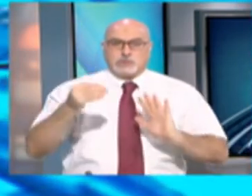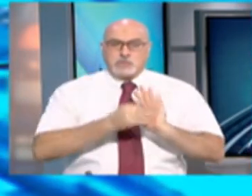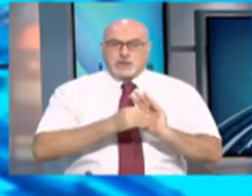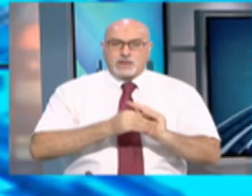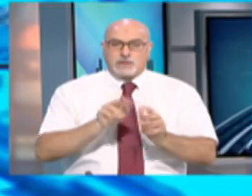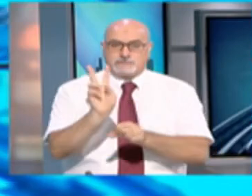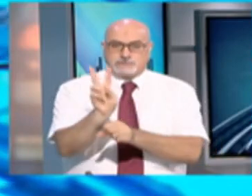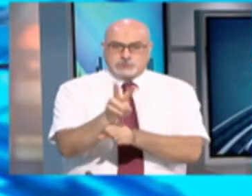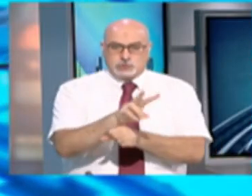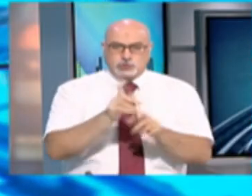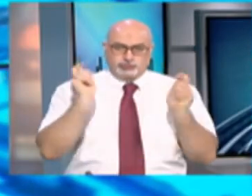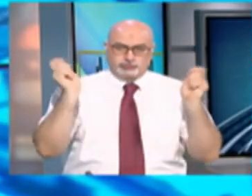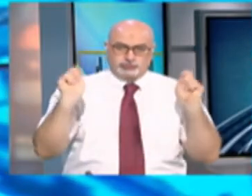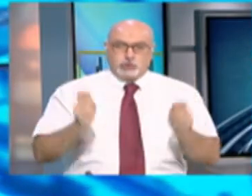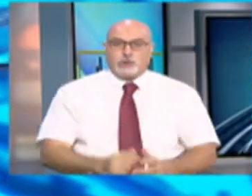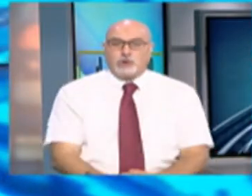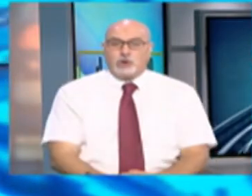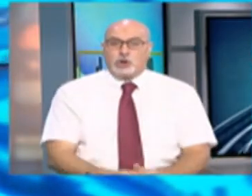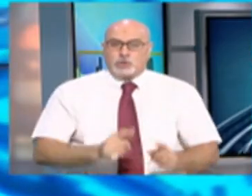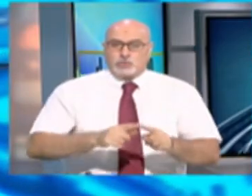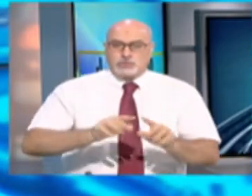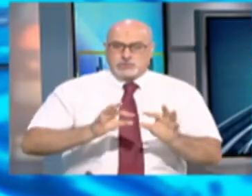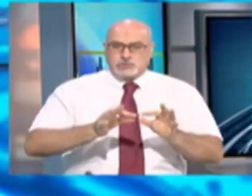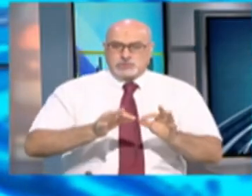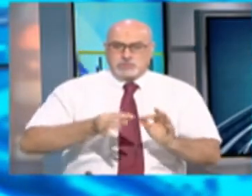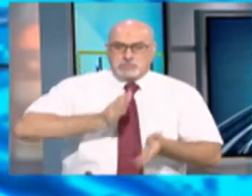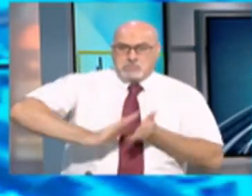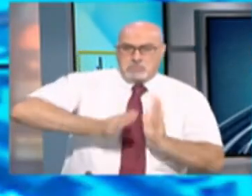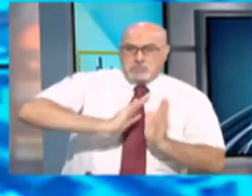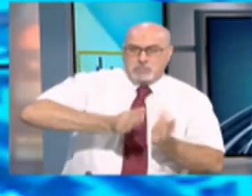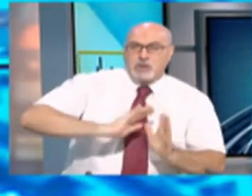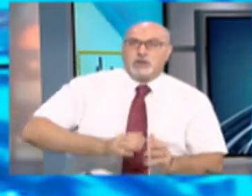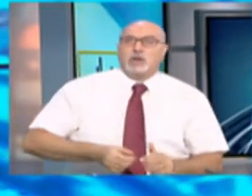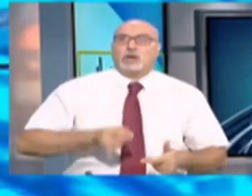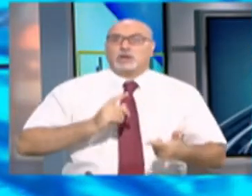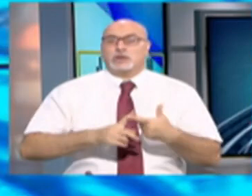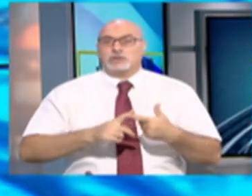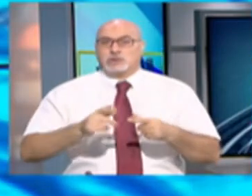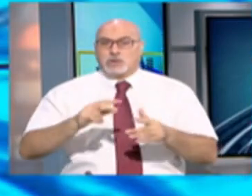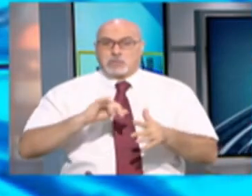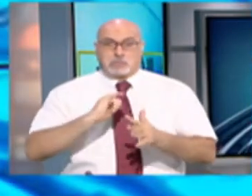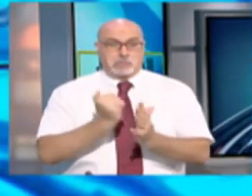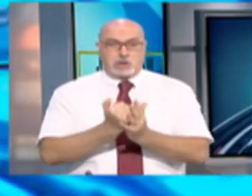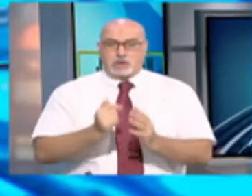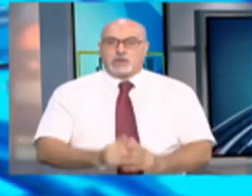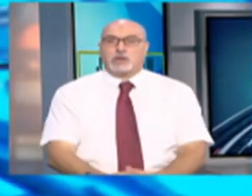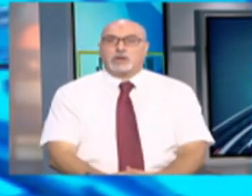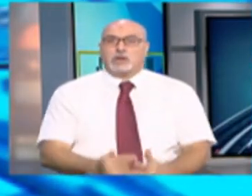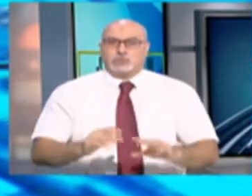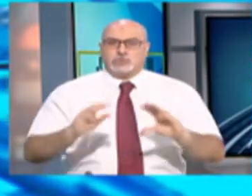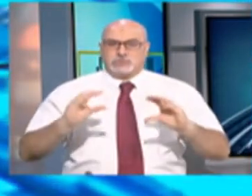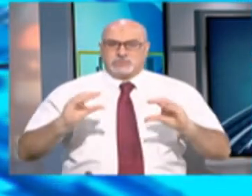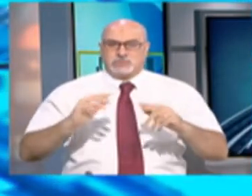متفرج، والمجهز بمضمار معتمد لألعاب القوى ذي جودة عالية، وأرضية